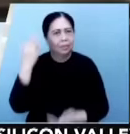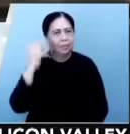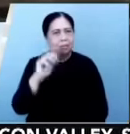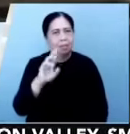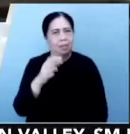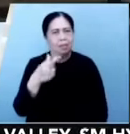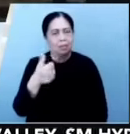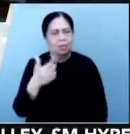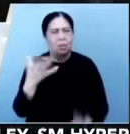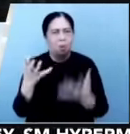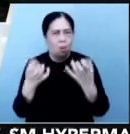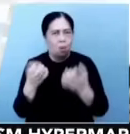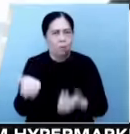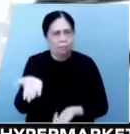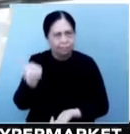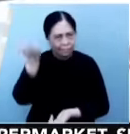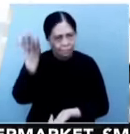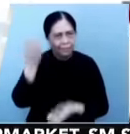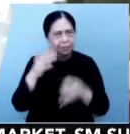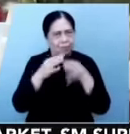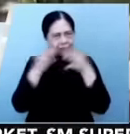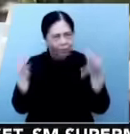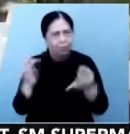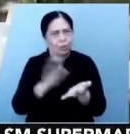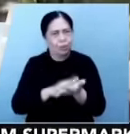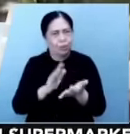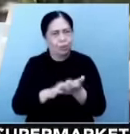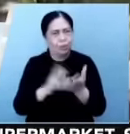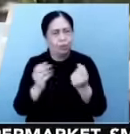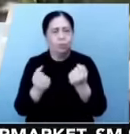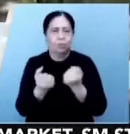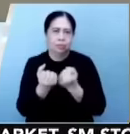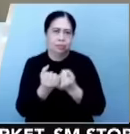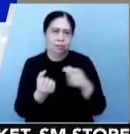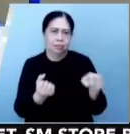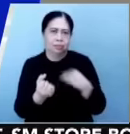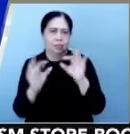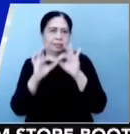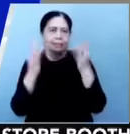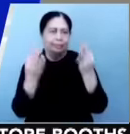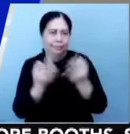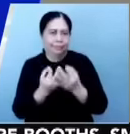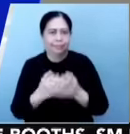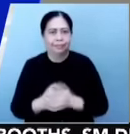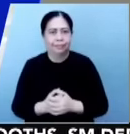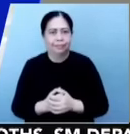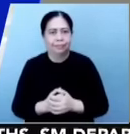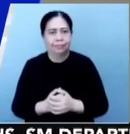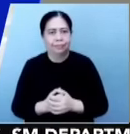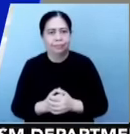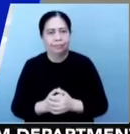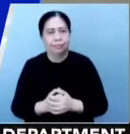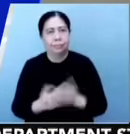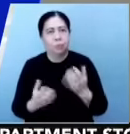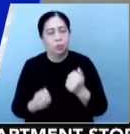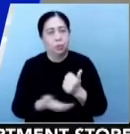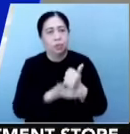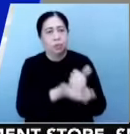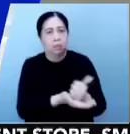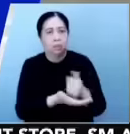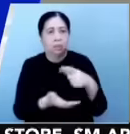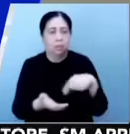sa prestihiyosong universidad para makatulong daw sa kanyang pamilya. Makaubra man sa bangko tapos makabulig